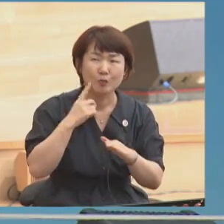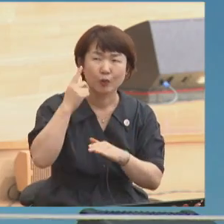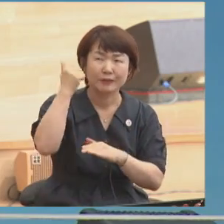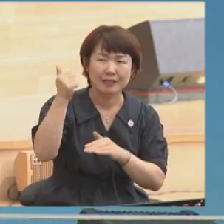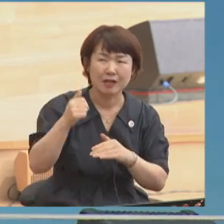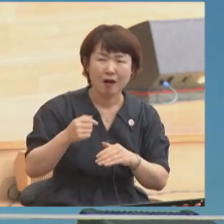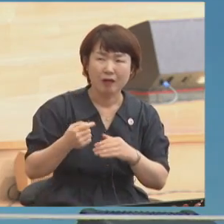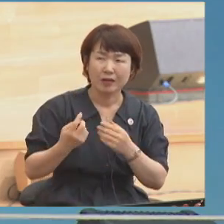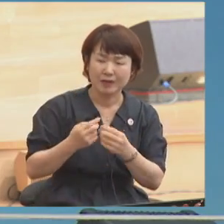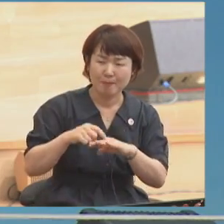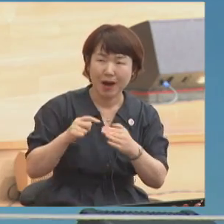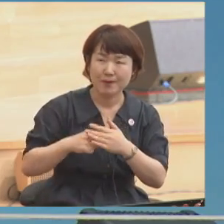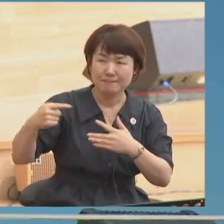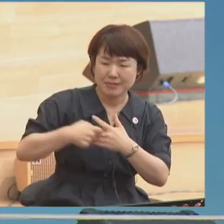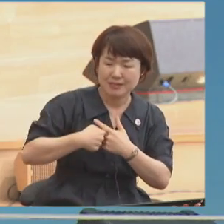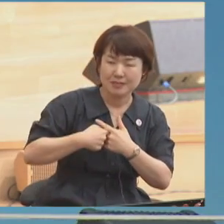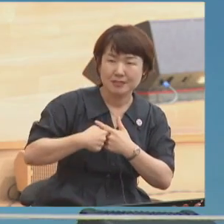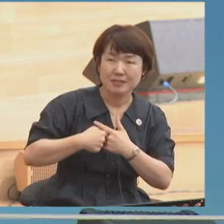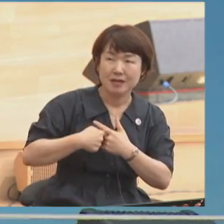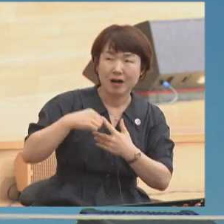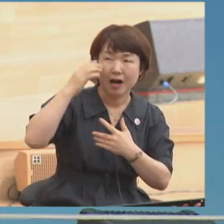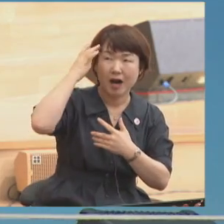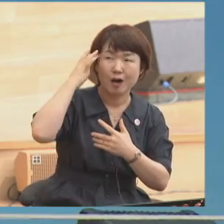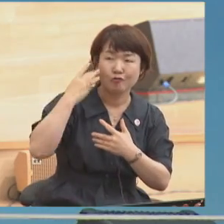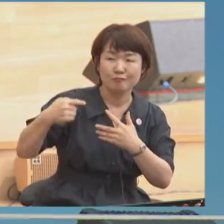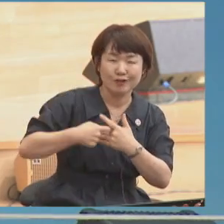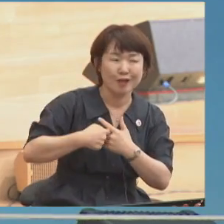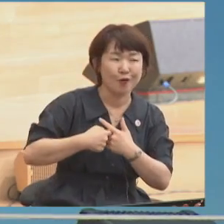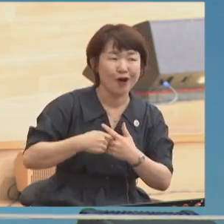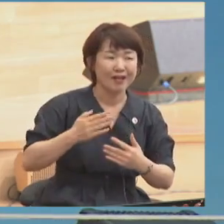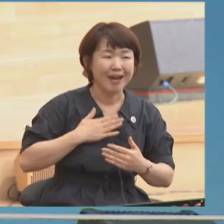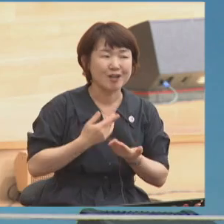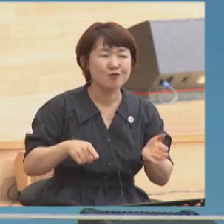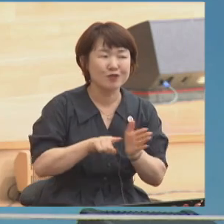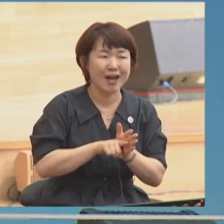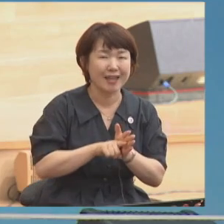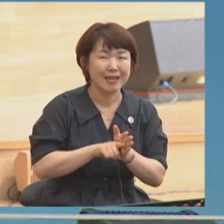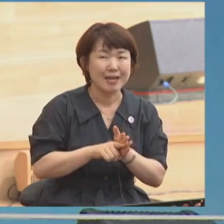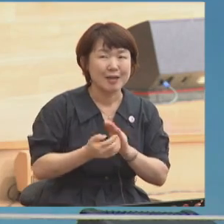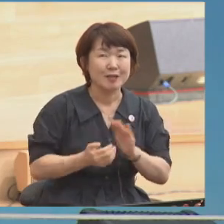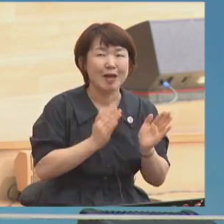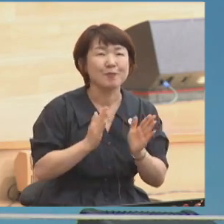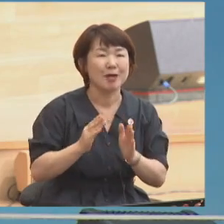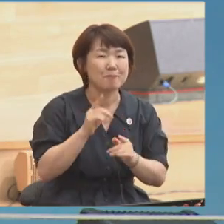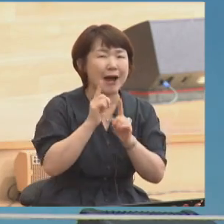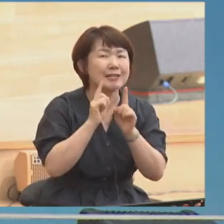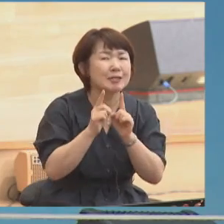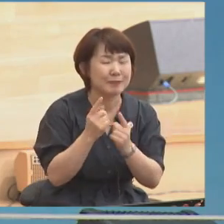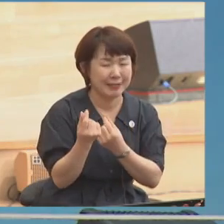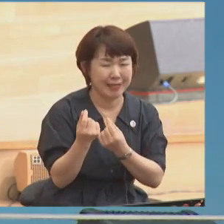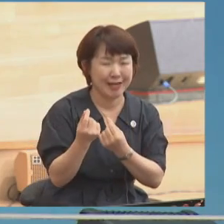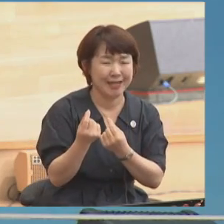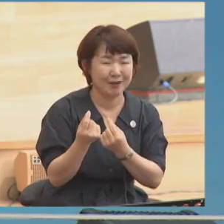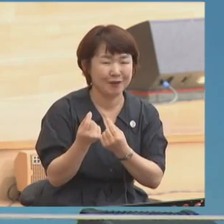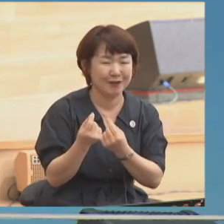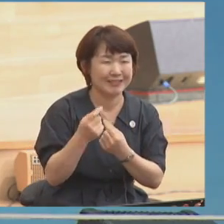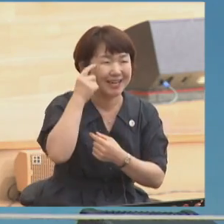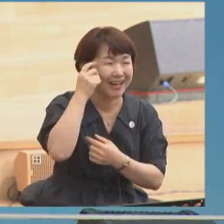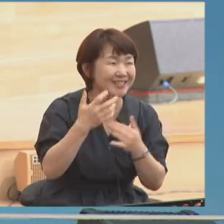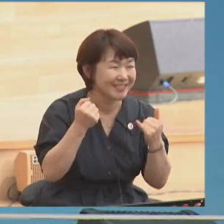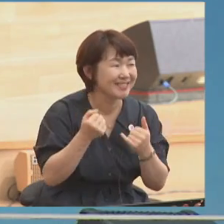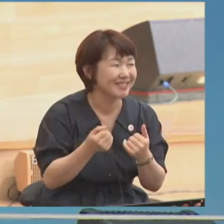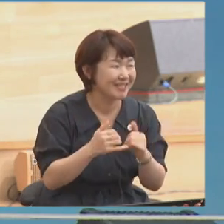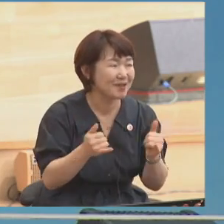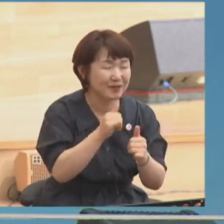목사님 어떻게 내 마음을 그렇게 꿰뚫어 보시고 나를 위해서 예비된 말씀인 것 같다, 그런 분들 계시죠.